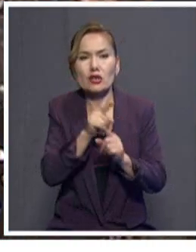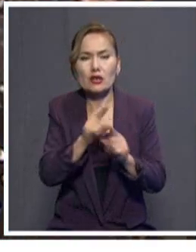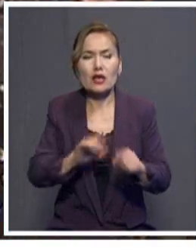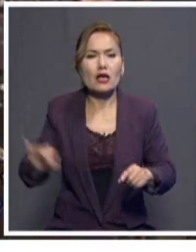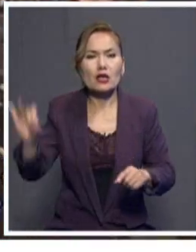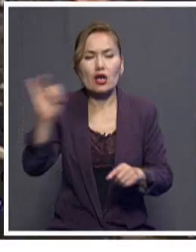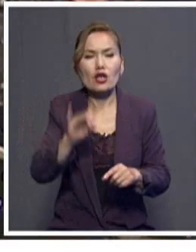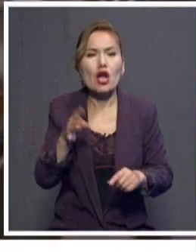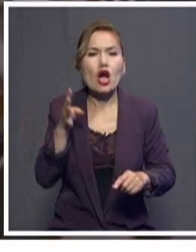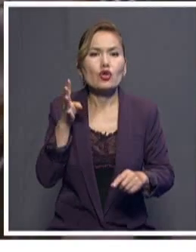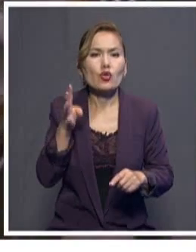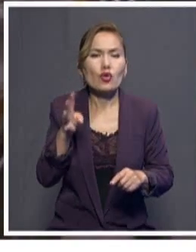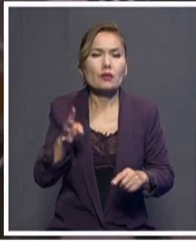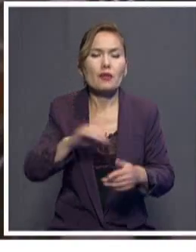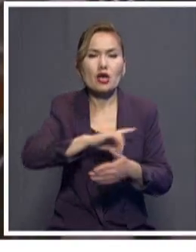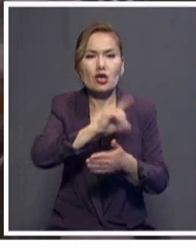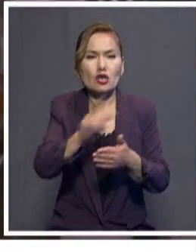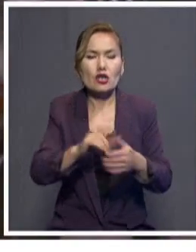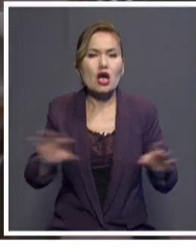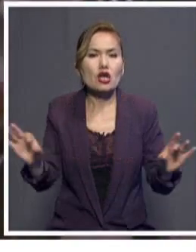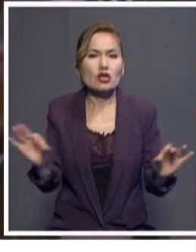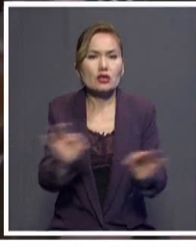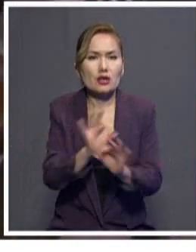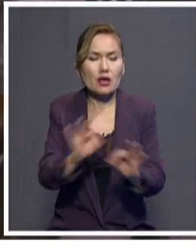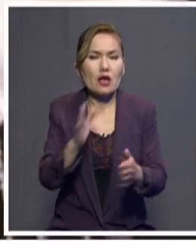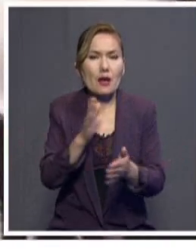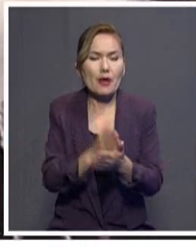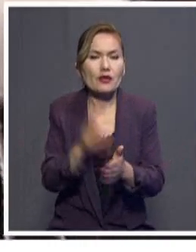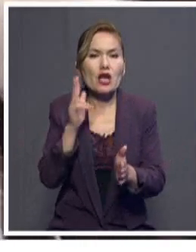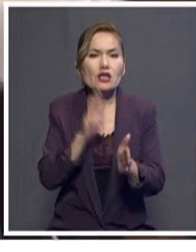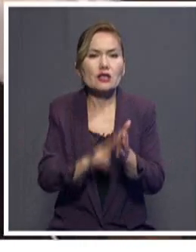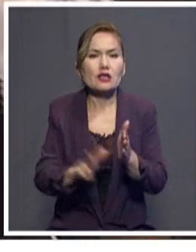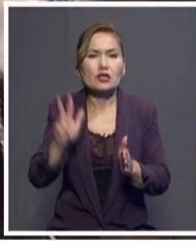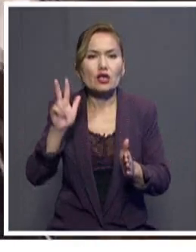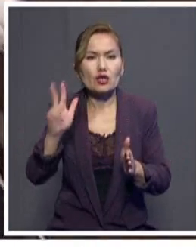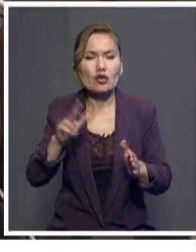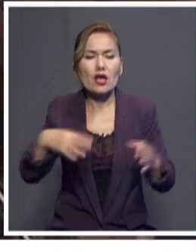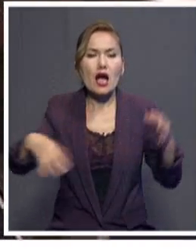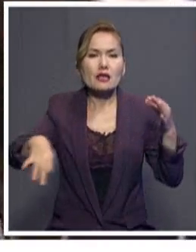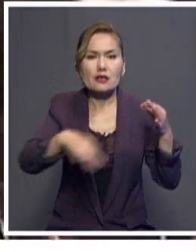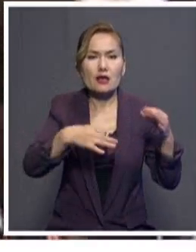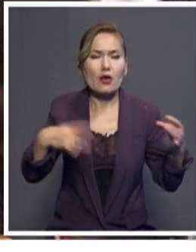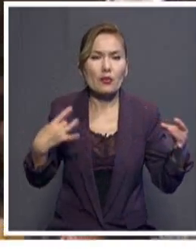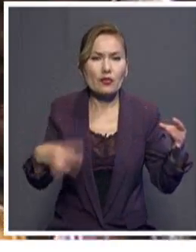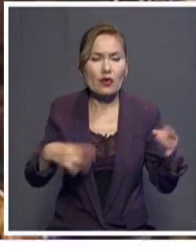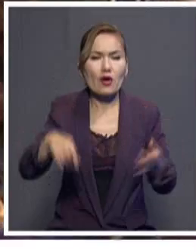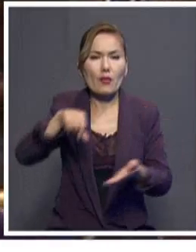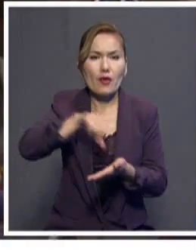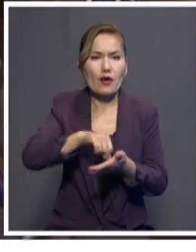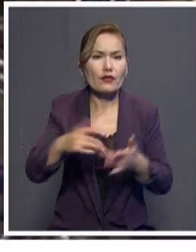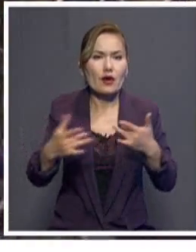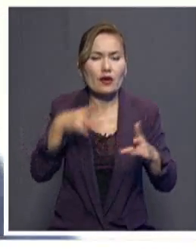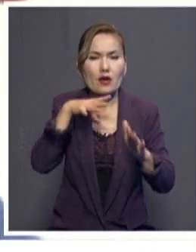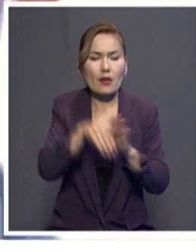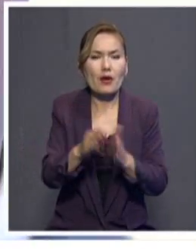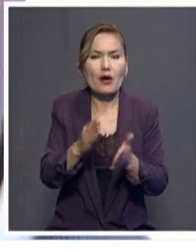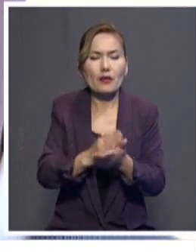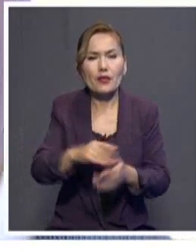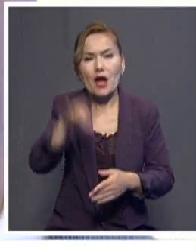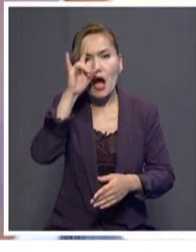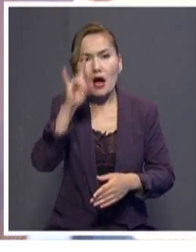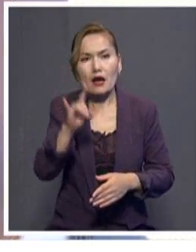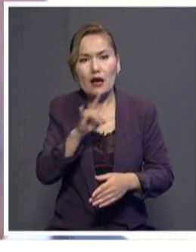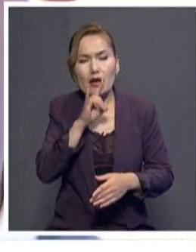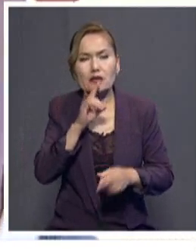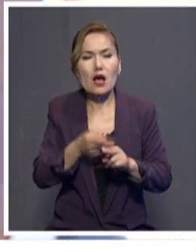қоржынында 4000-нан астам шығарма бар. 83 өнерпаздың әрқайсысы музыканы мықты меңгерген хас талант. Арман Әділханұлы қазақ өнерінің қара